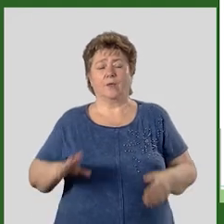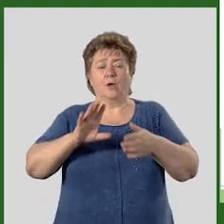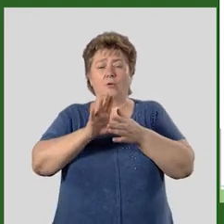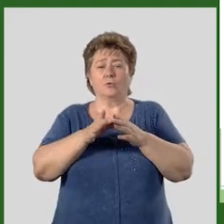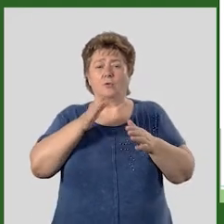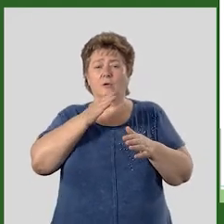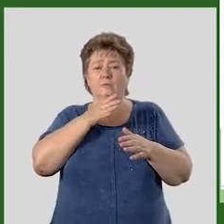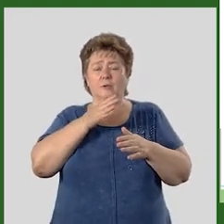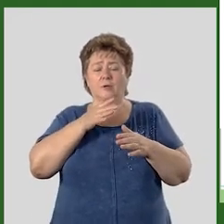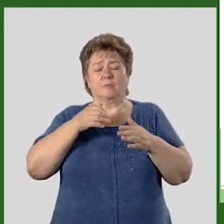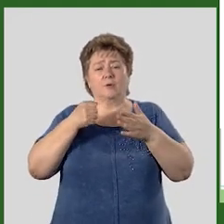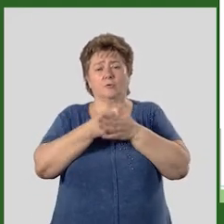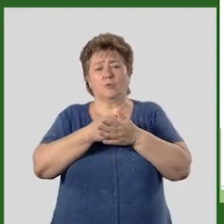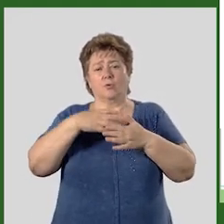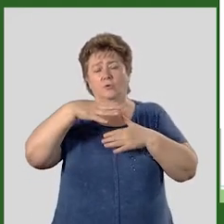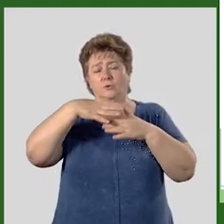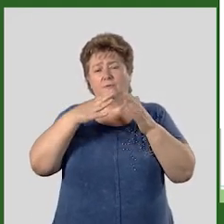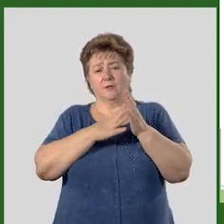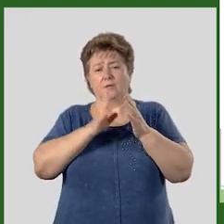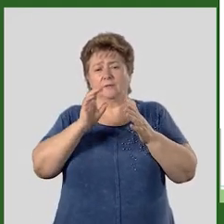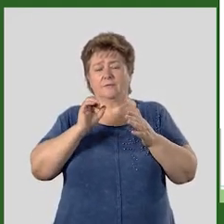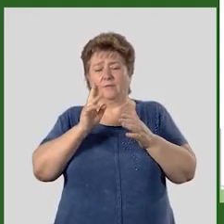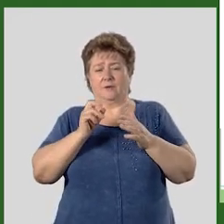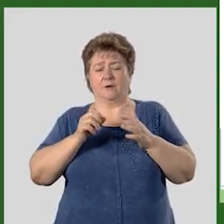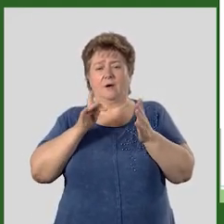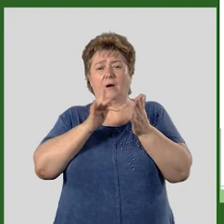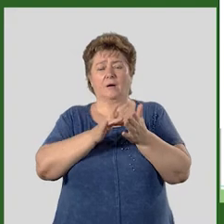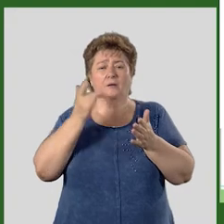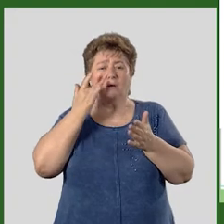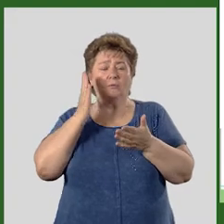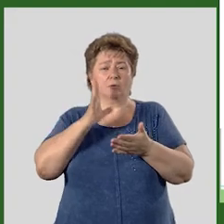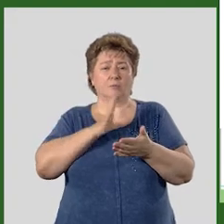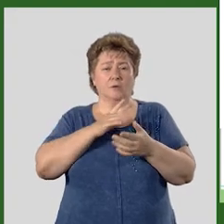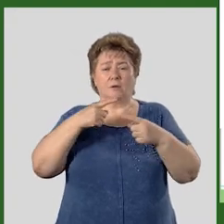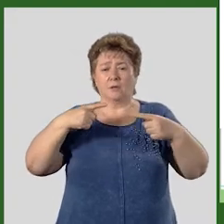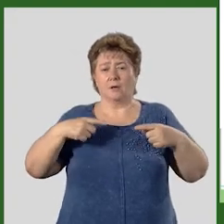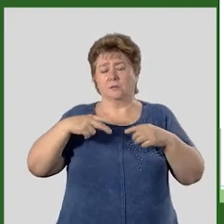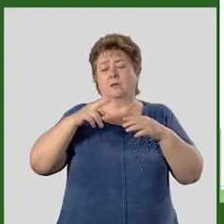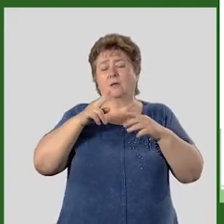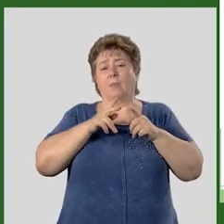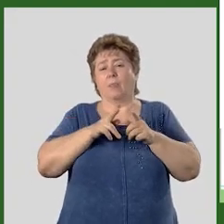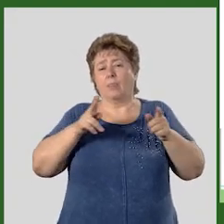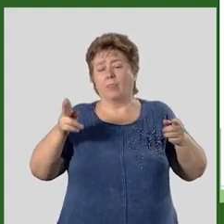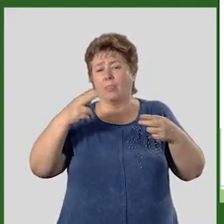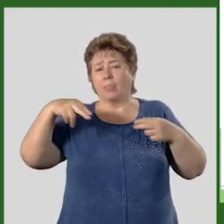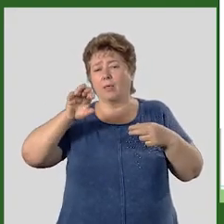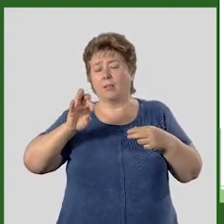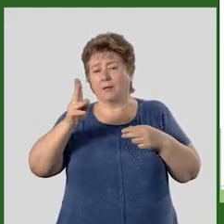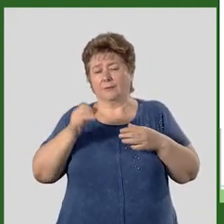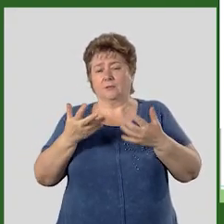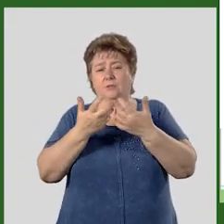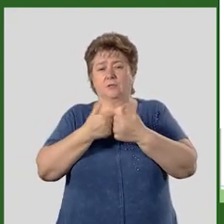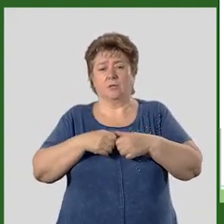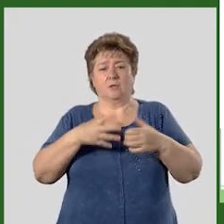Долгое время, вплоть до XIX века, города, которые находились на разной долготе, имели собственный